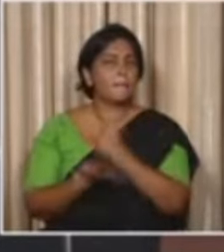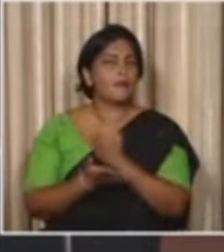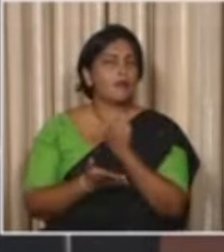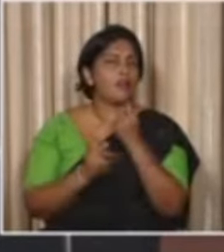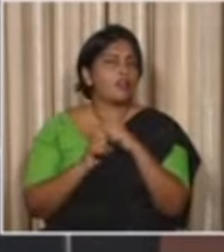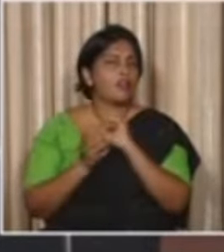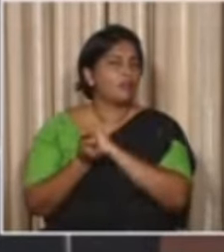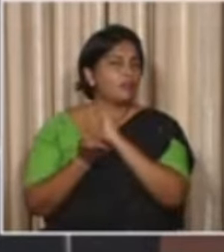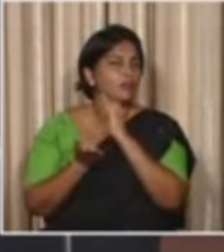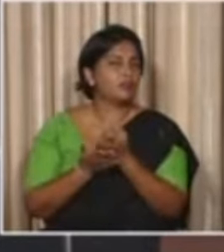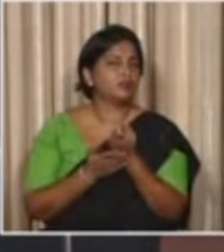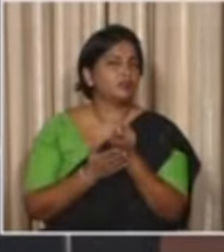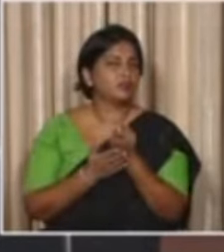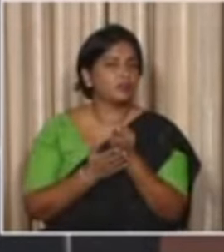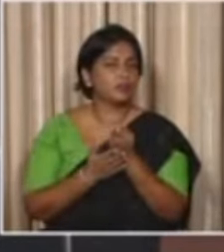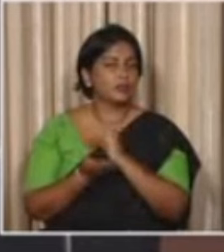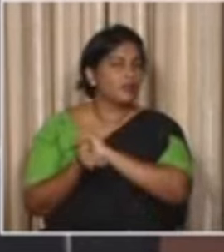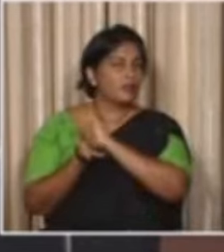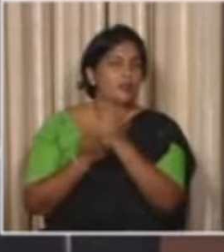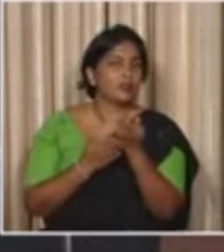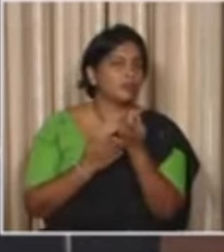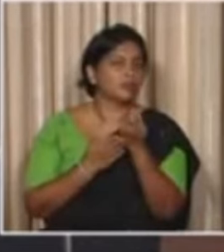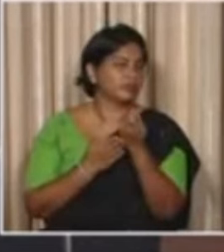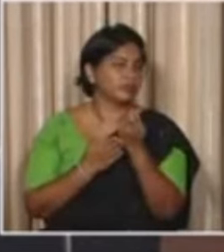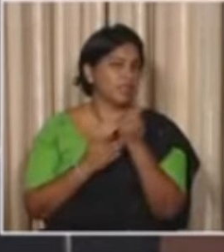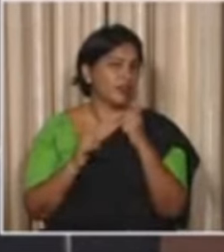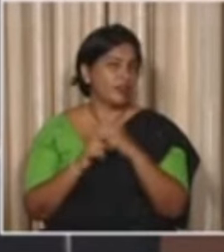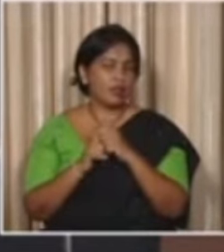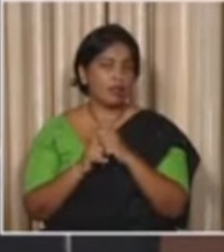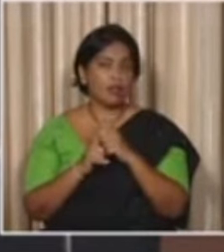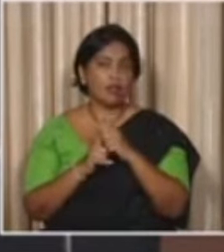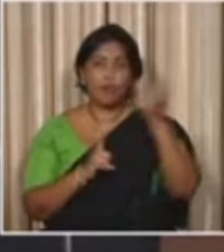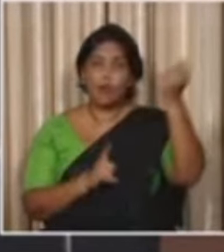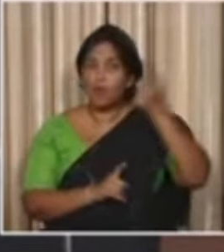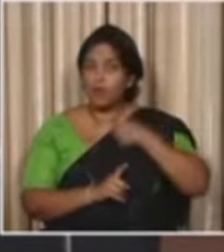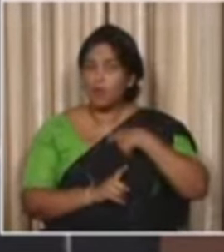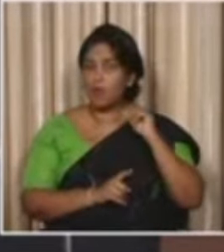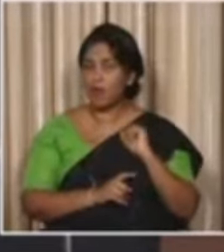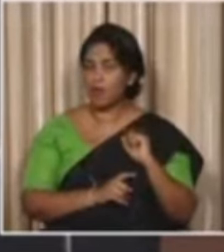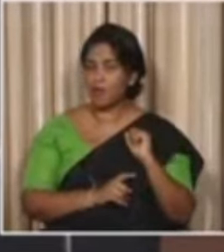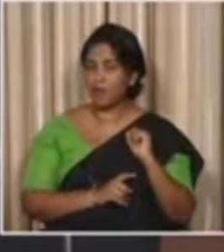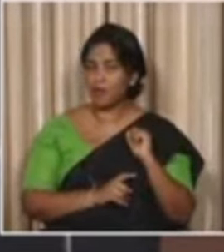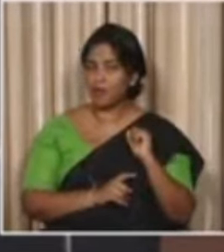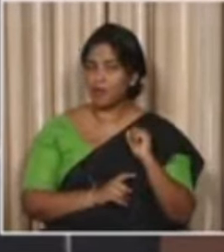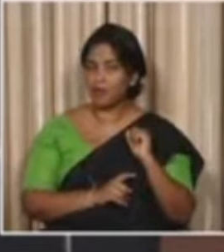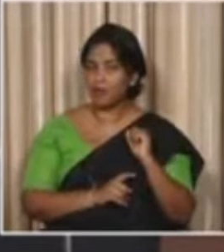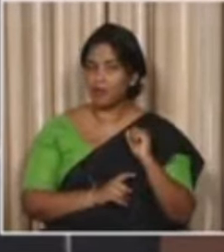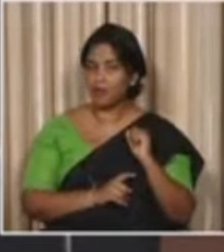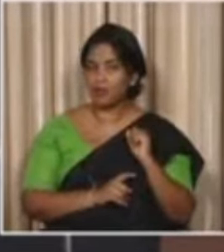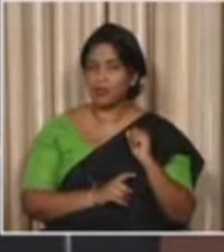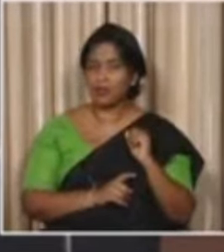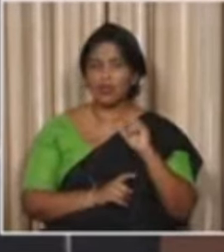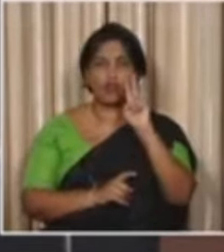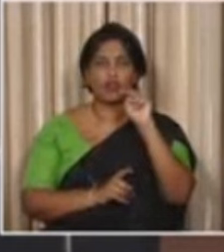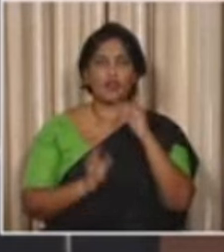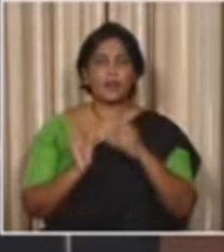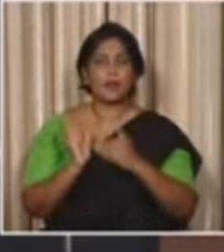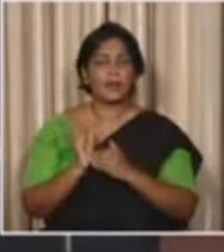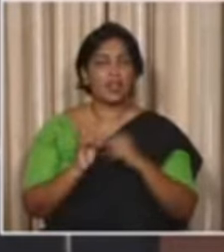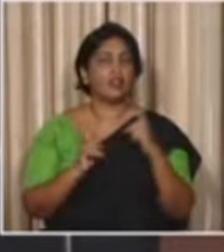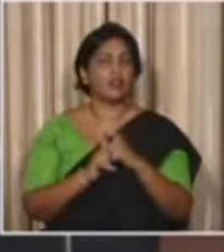කියලා සංචිතේ මොකක්ද එතුමා කිව්වේ only 20 million dollars